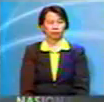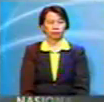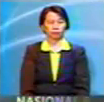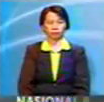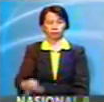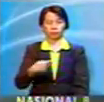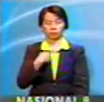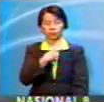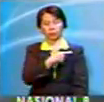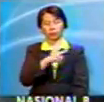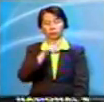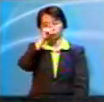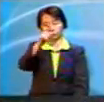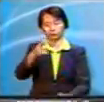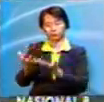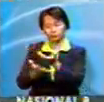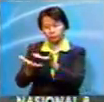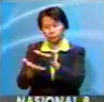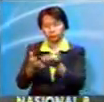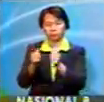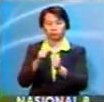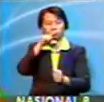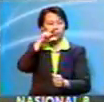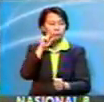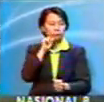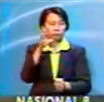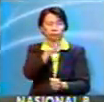We are actually still negotiating with the Ukraine and the